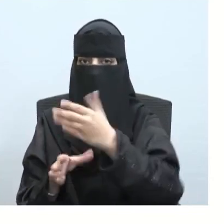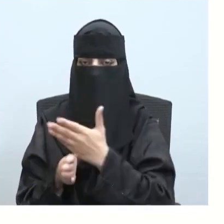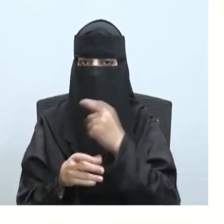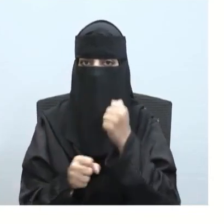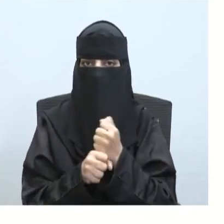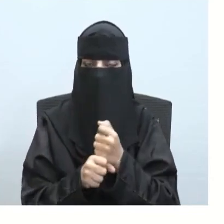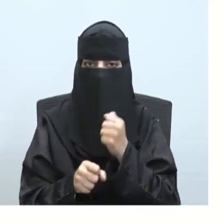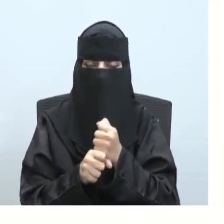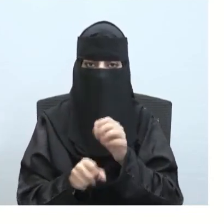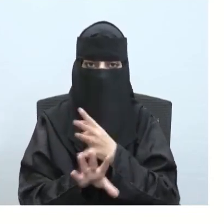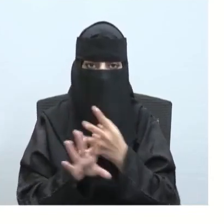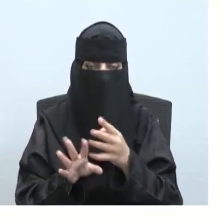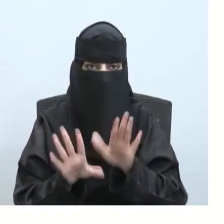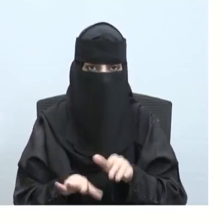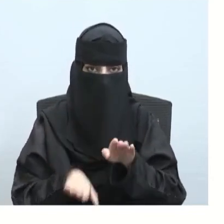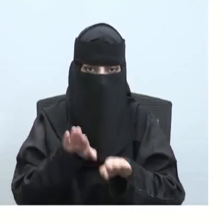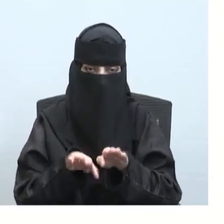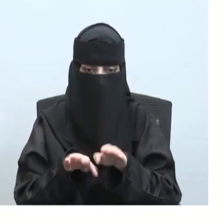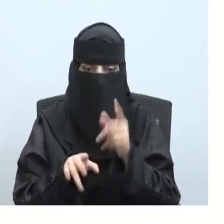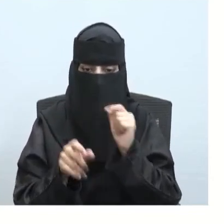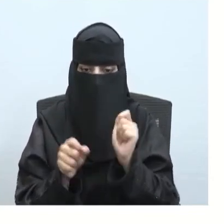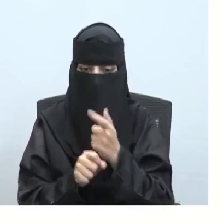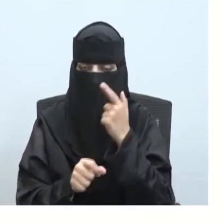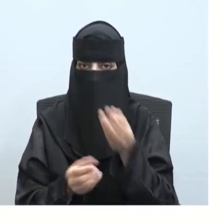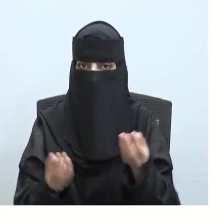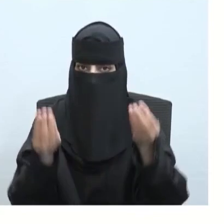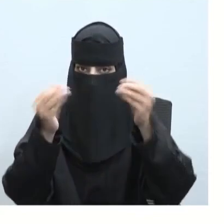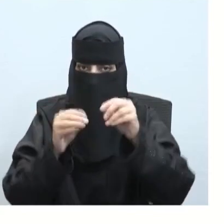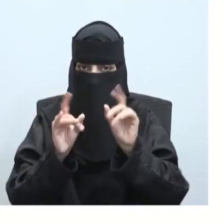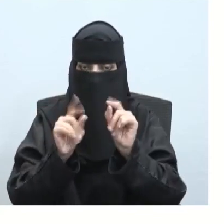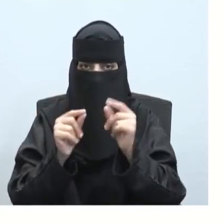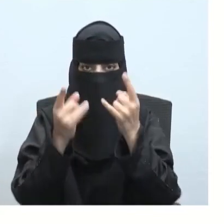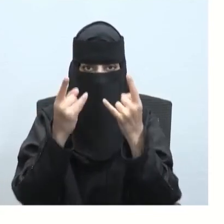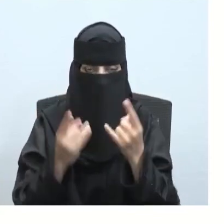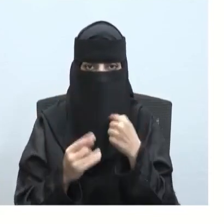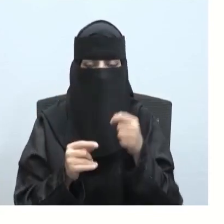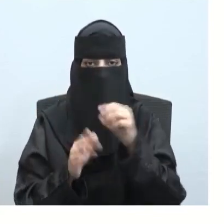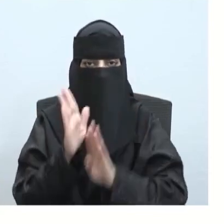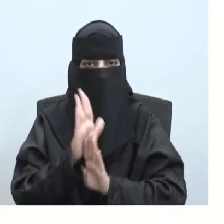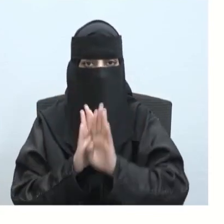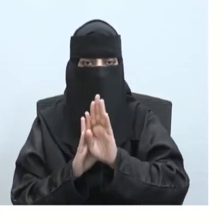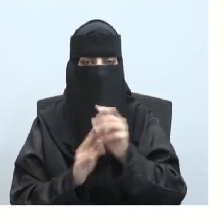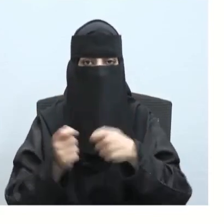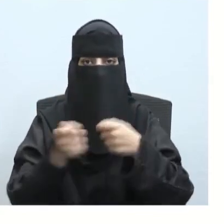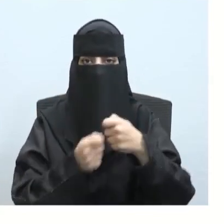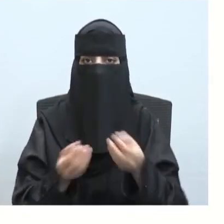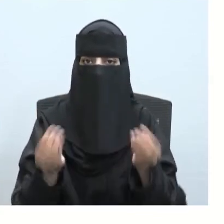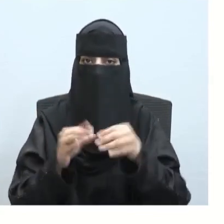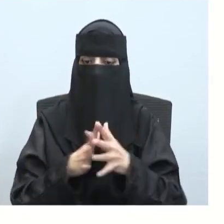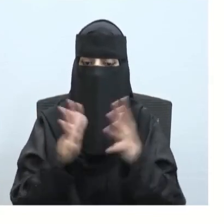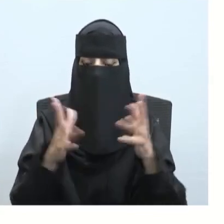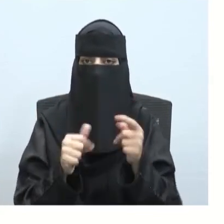يتم تطبيق الاتصال المتوازي ببراعة، يمكن زيادة الكفاءة والإنتاجية بشكل كبير.